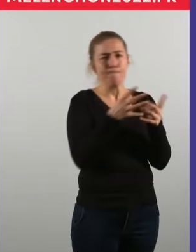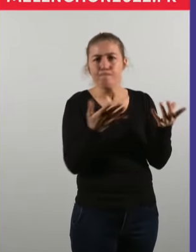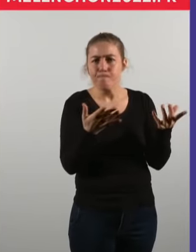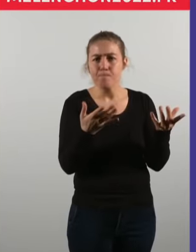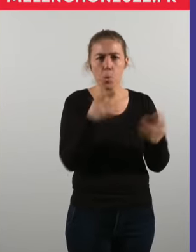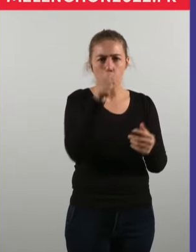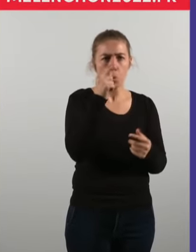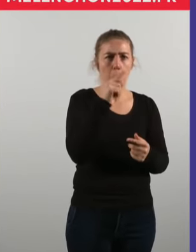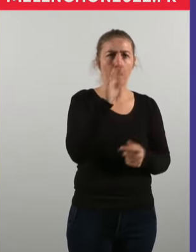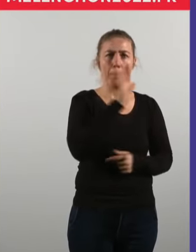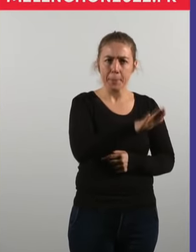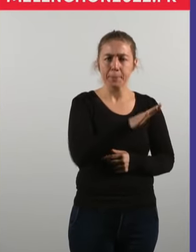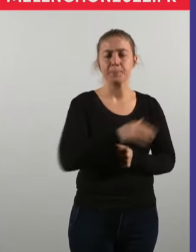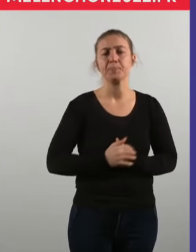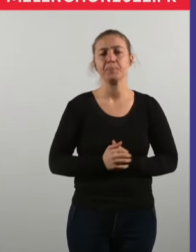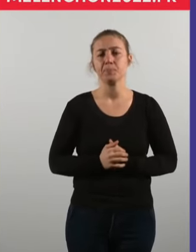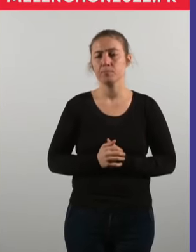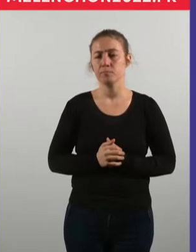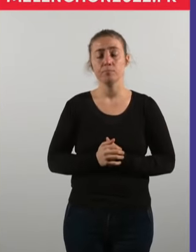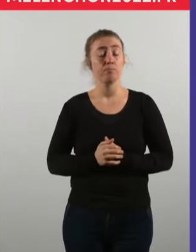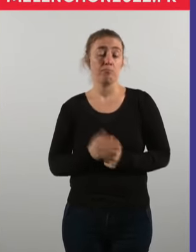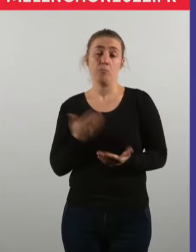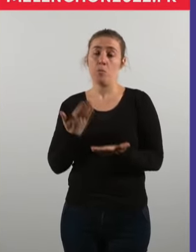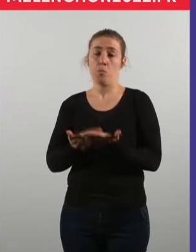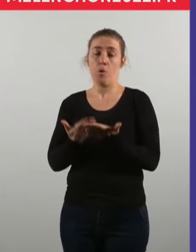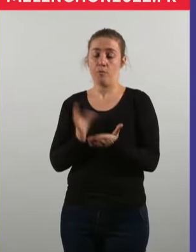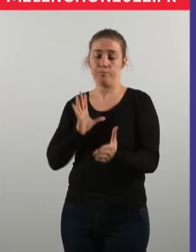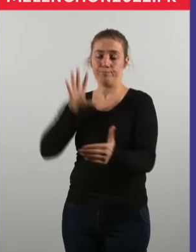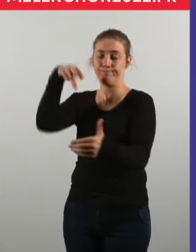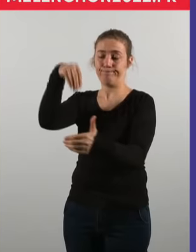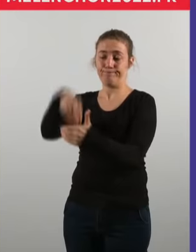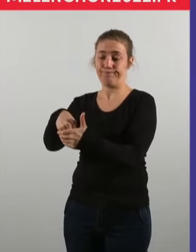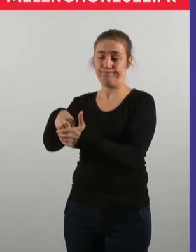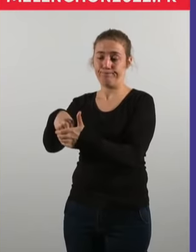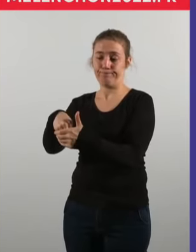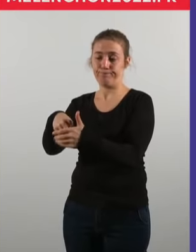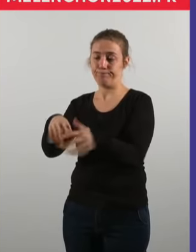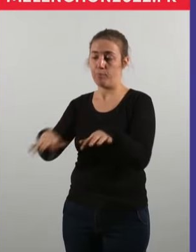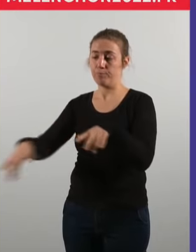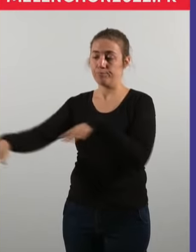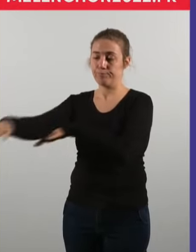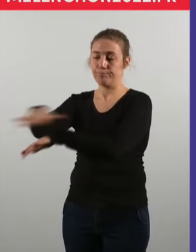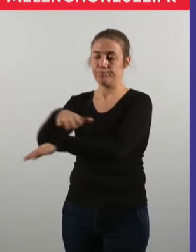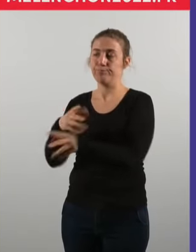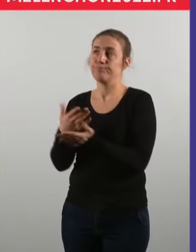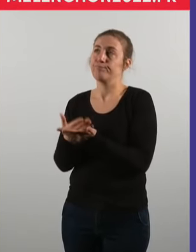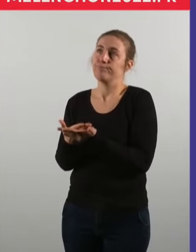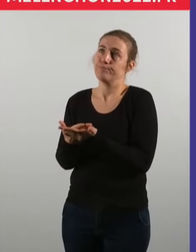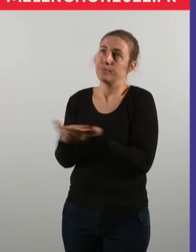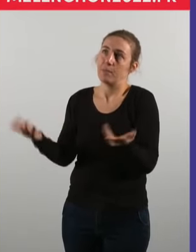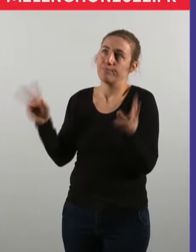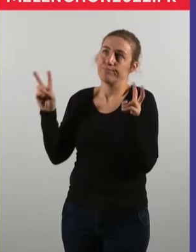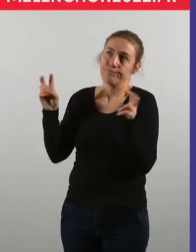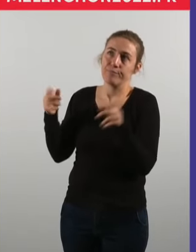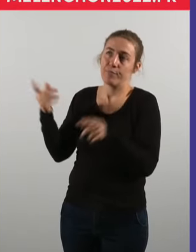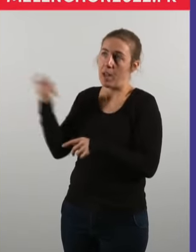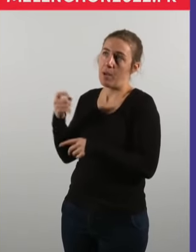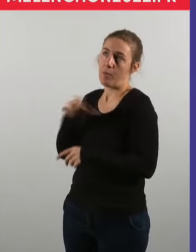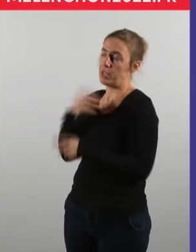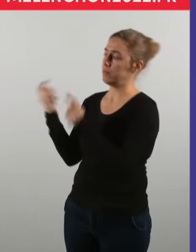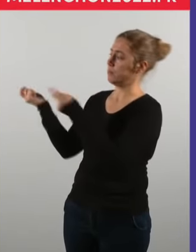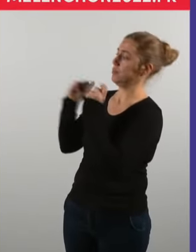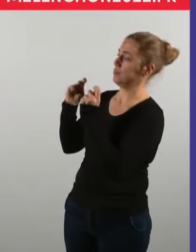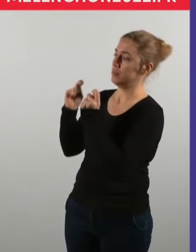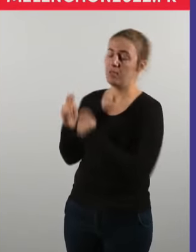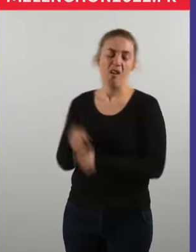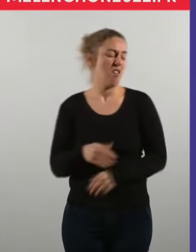signe de l'appartenance à un milieu très simple, comme disent les profs, c'est-à-dire inférieur, l'odeur